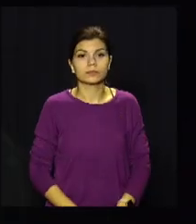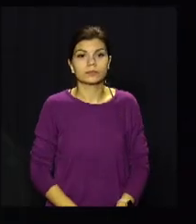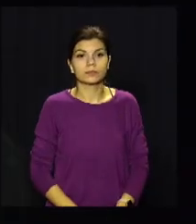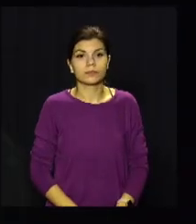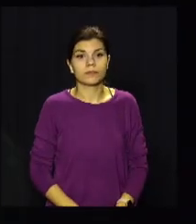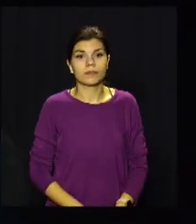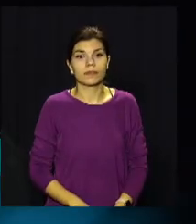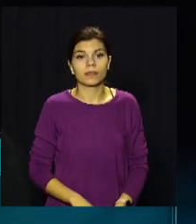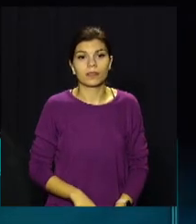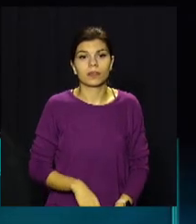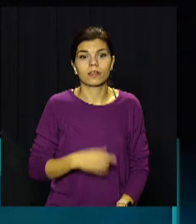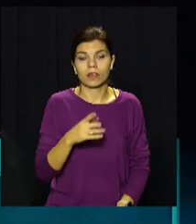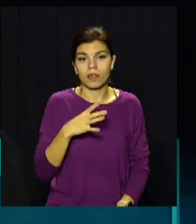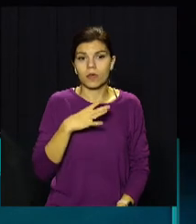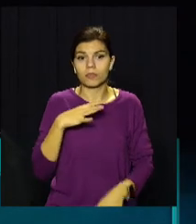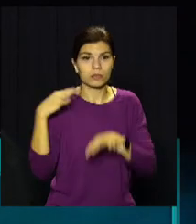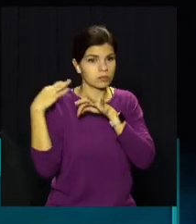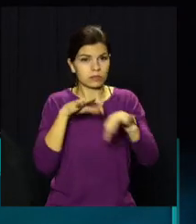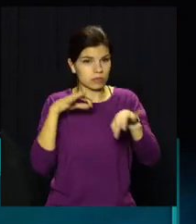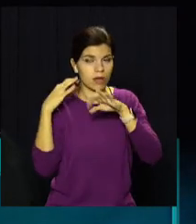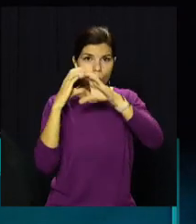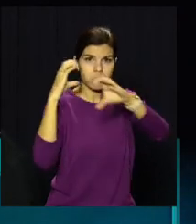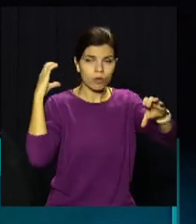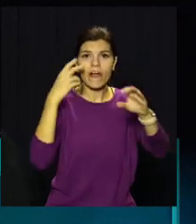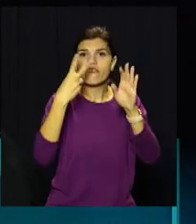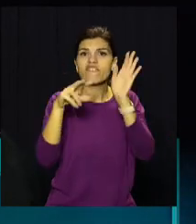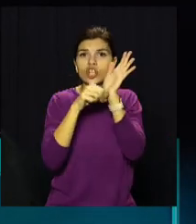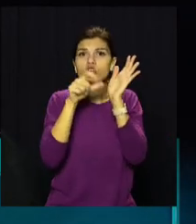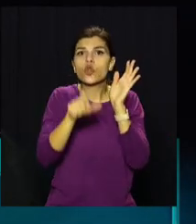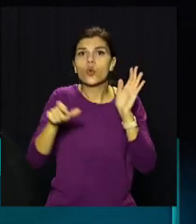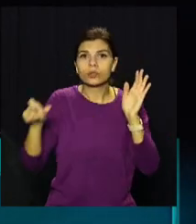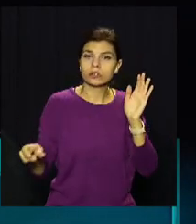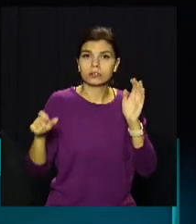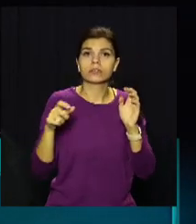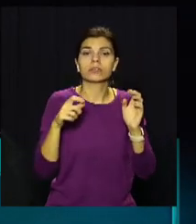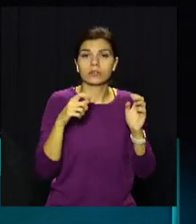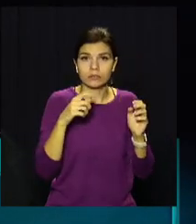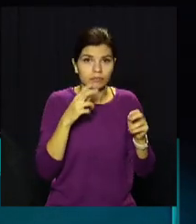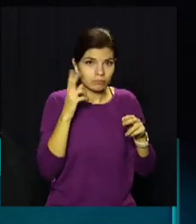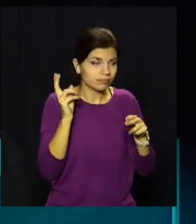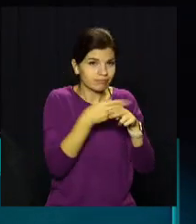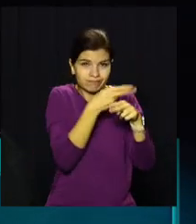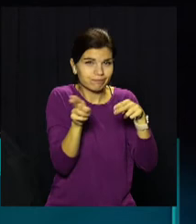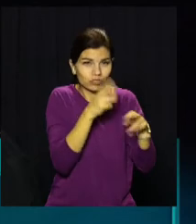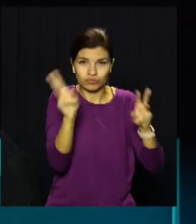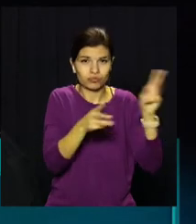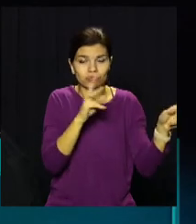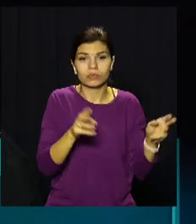Було направлено 5 автоцистерн, задіяно 26 чоловік особового складу, загибших, постраждалих немає.